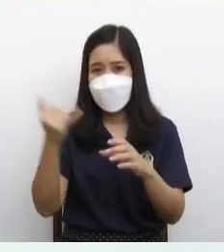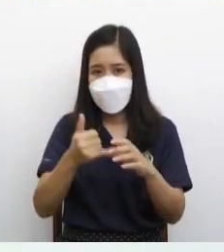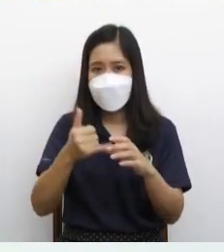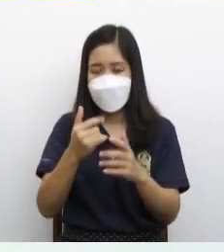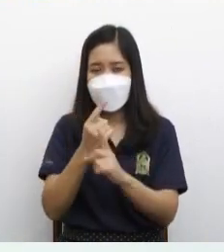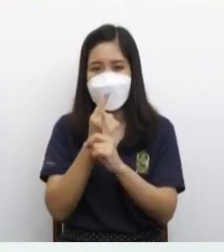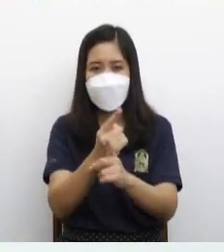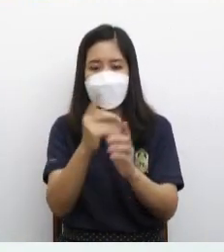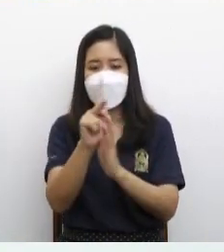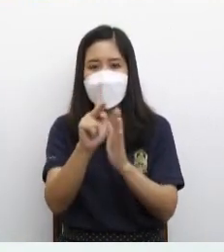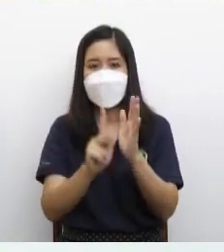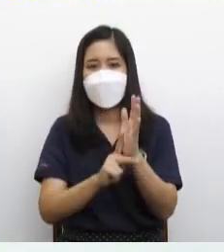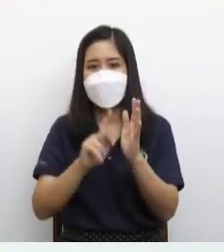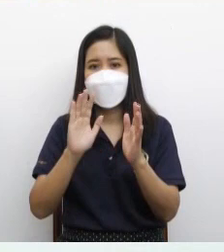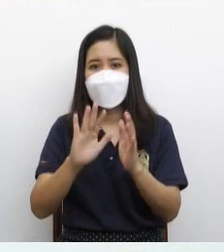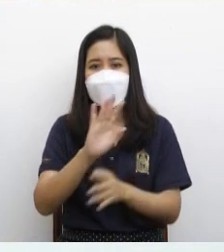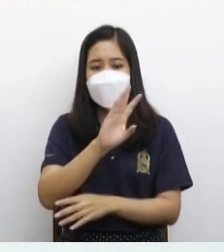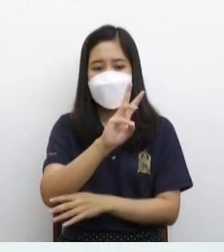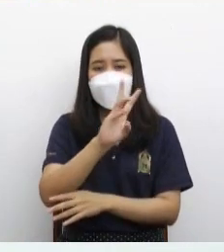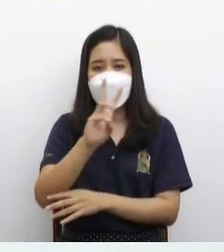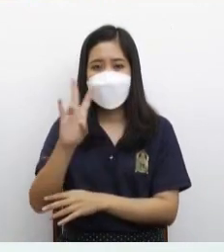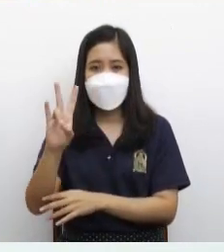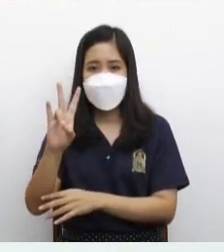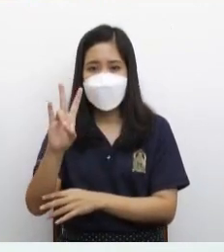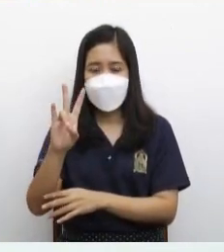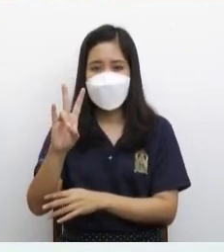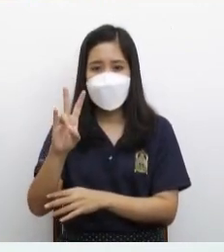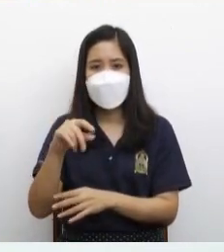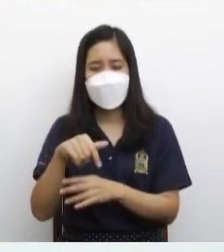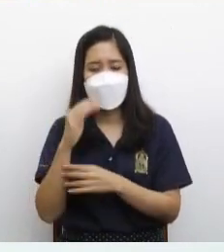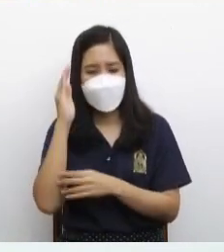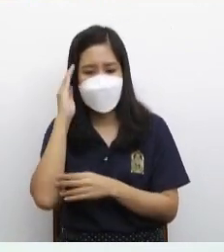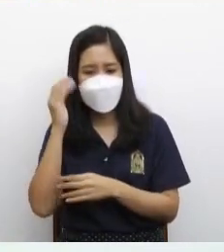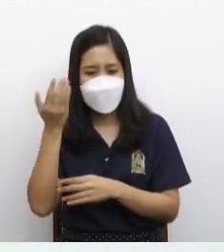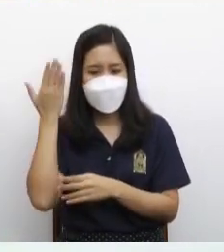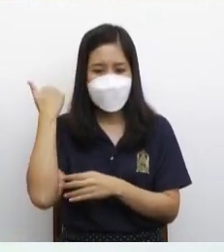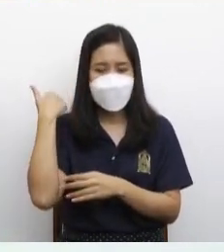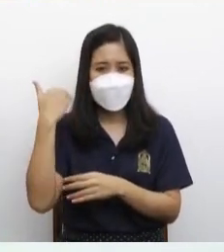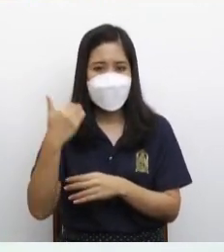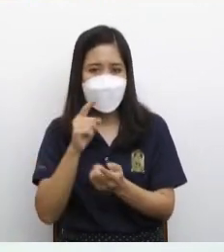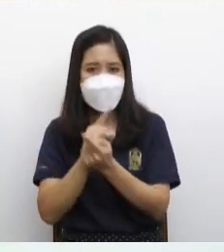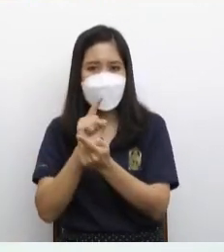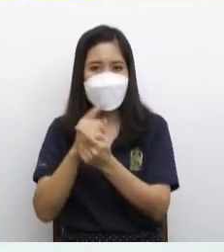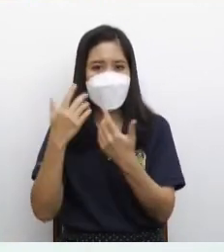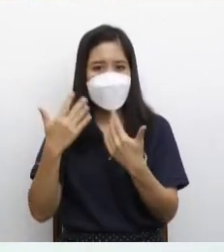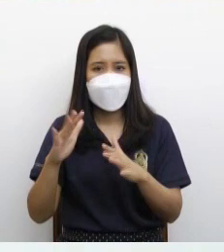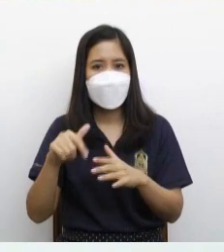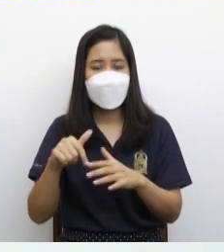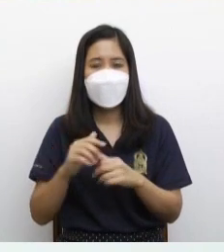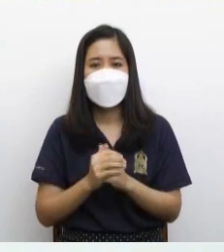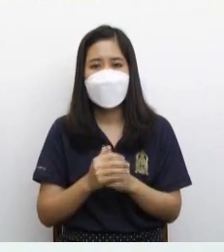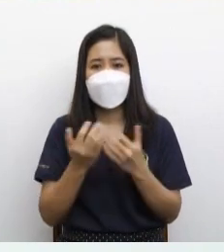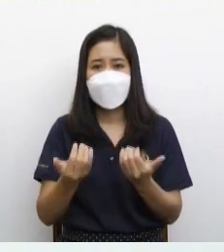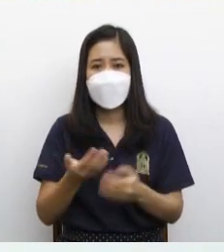มาตรการ667อย่างเช่นข้นต่อไปซึ่งผมคิดว่าที่ผ่านมาแล้วก็ทำได้ดีอยู่แล้วแต่อย่างไรก็ตามเราก็พบ